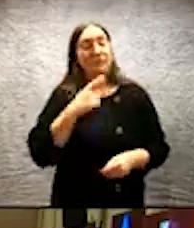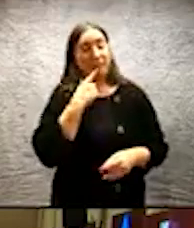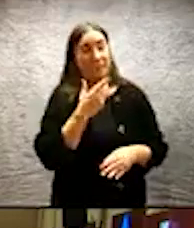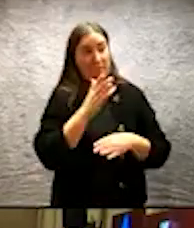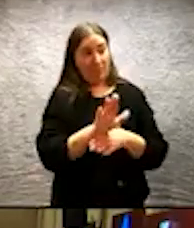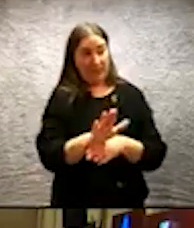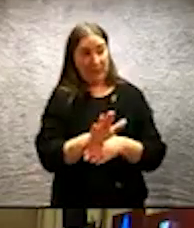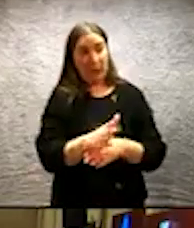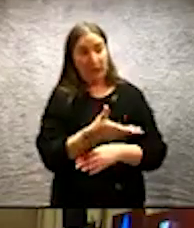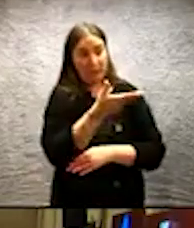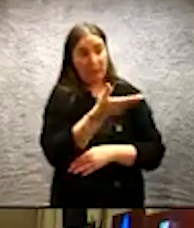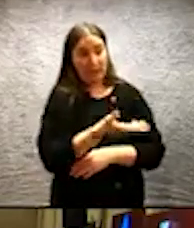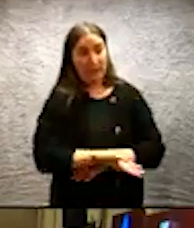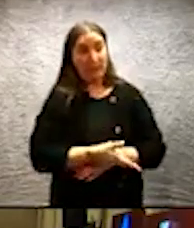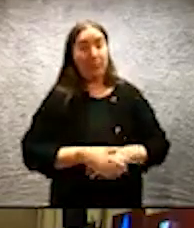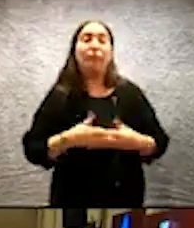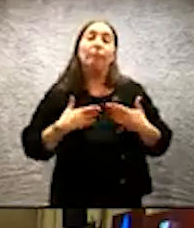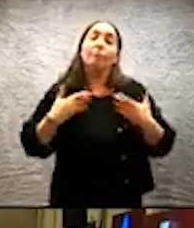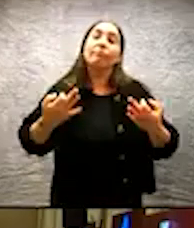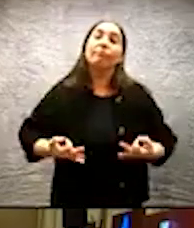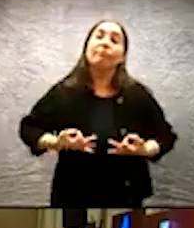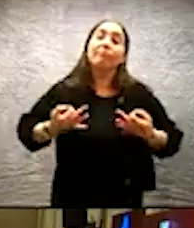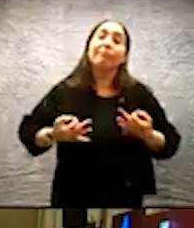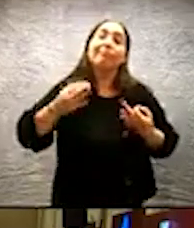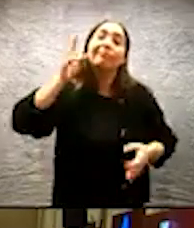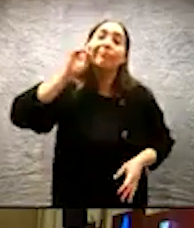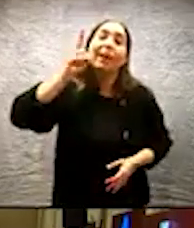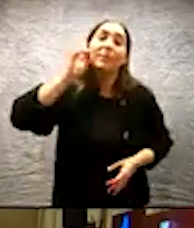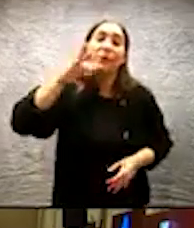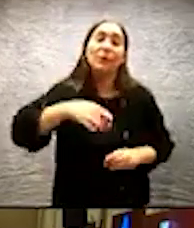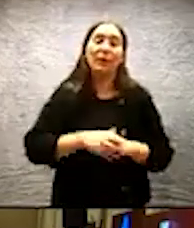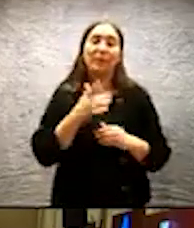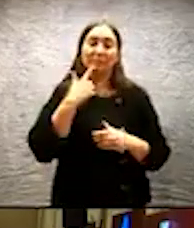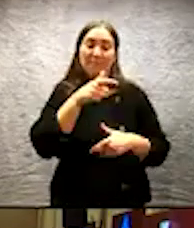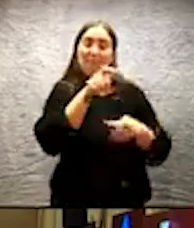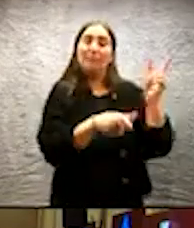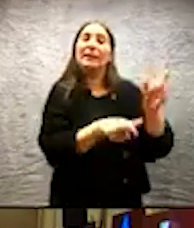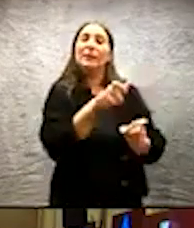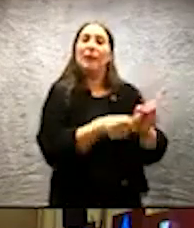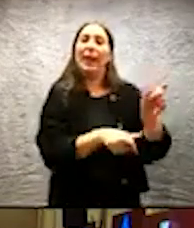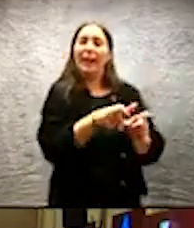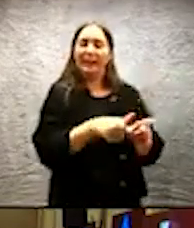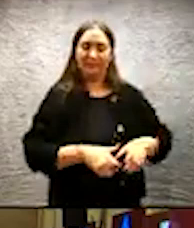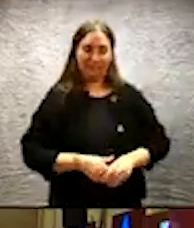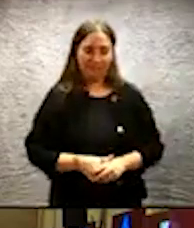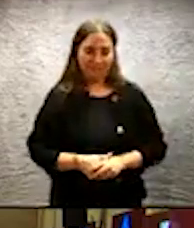soir, délibération qui est devenue classique, sur l'état du personnel.